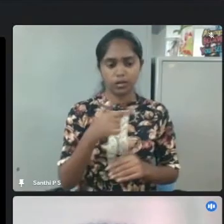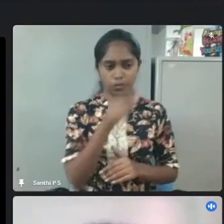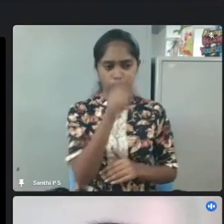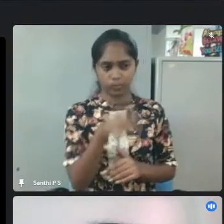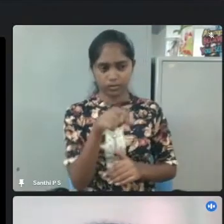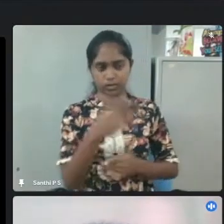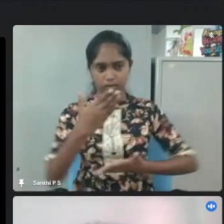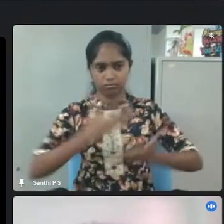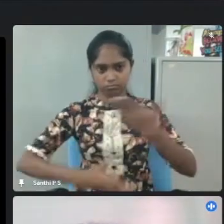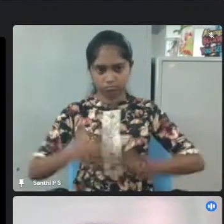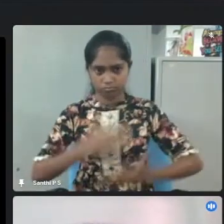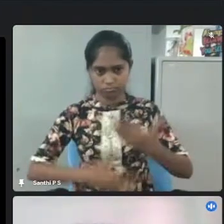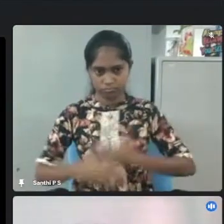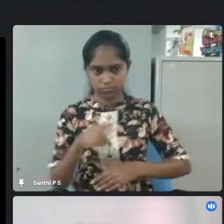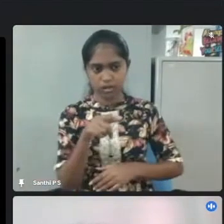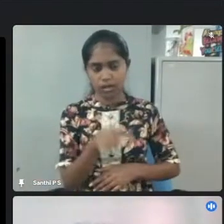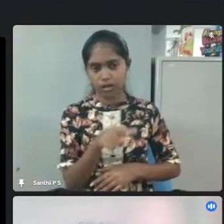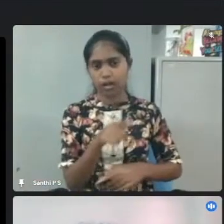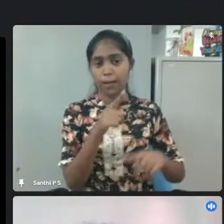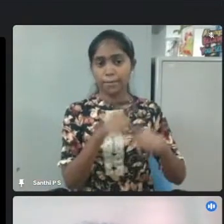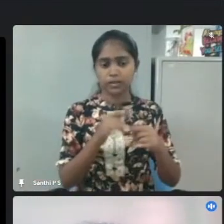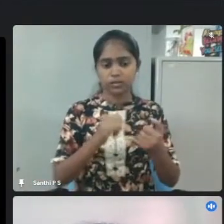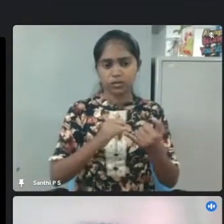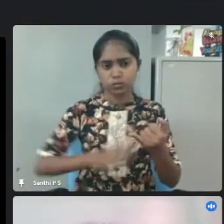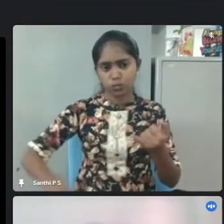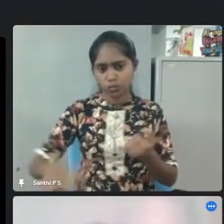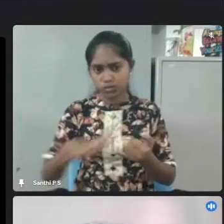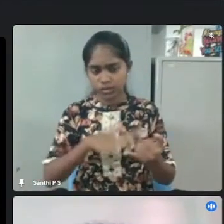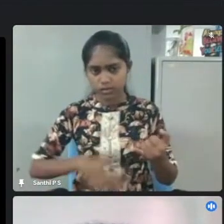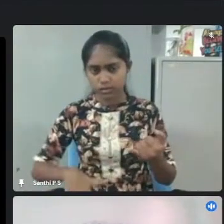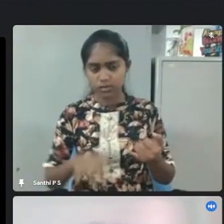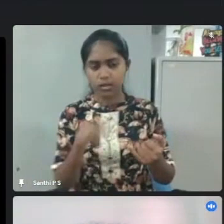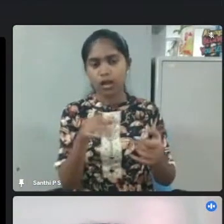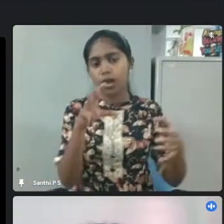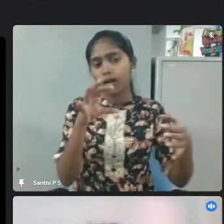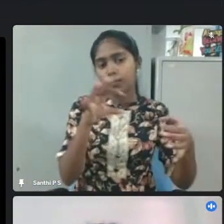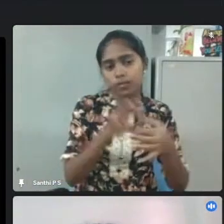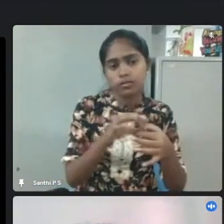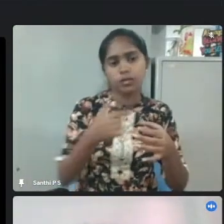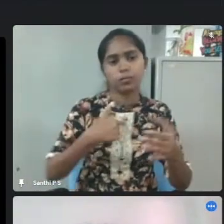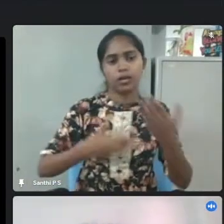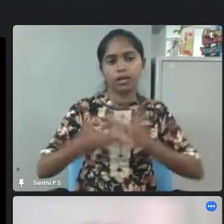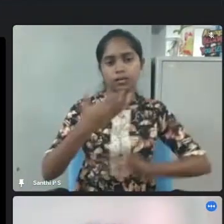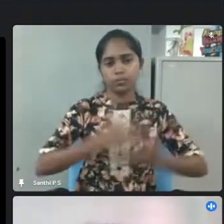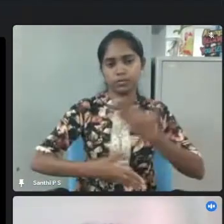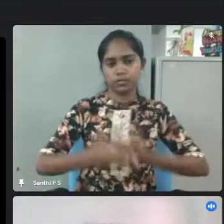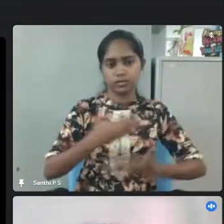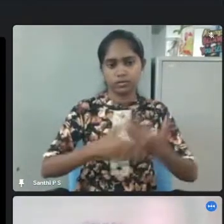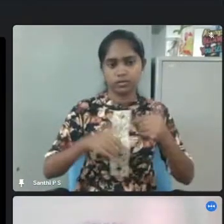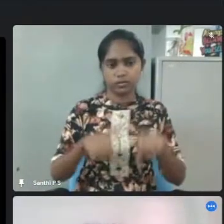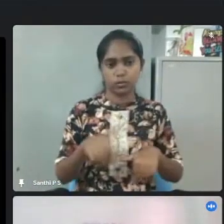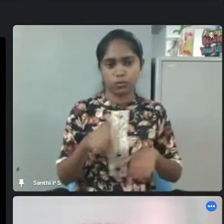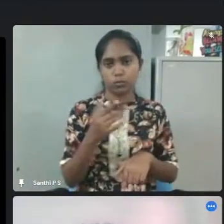പ്രത്യേകതകളും ആ വ്യക്തി ജീവിക്കുന്ന സമൂഹത്തിന്റെ സ്വഭാവവും തമ്മിലുള്ള ഒരു ബന്ധമാണ് നമ്മൾ ഭിന്നശേഷിയിലൂടെ എപ്പോഴും